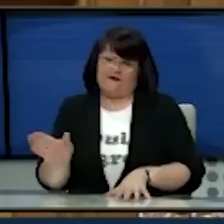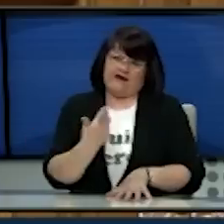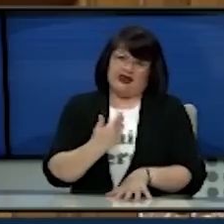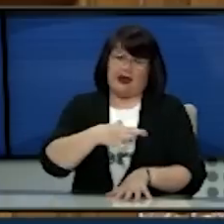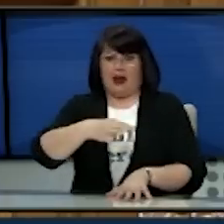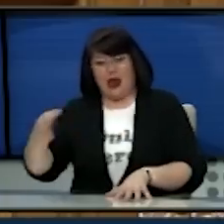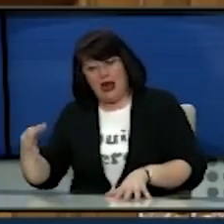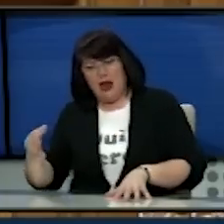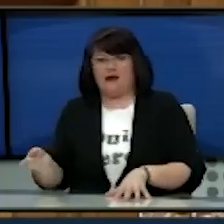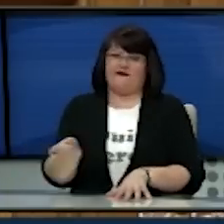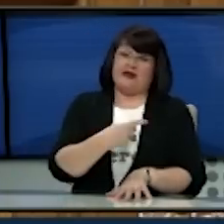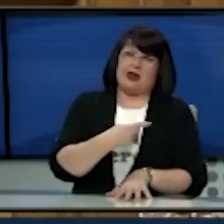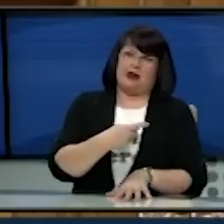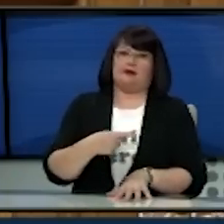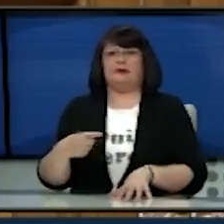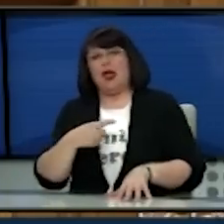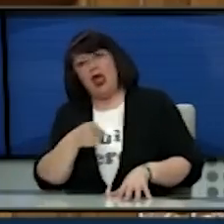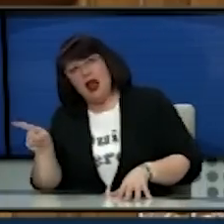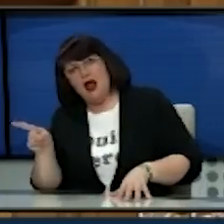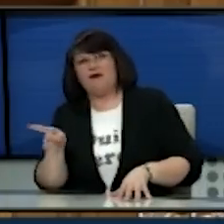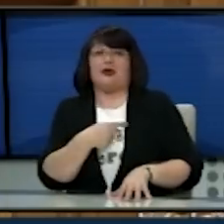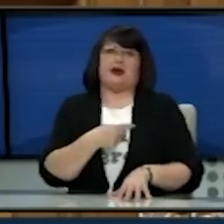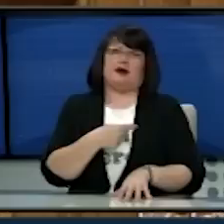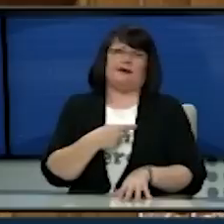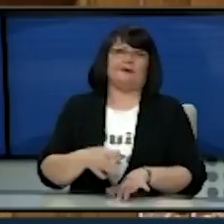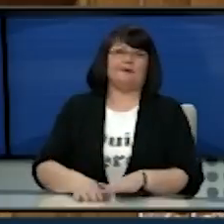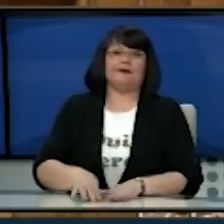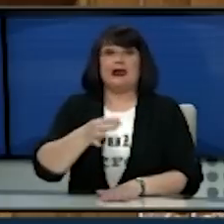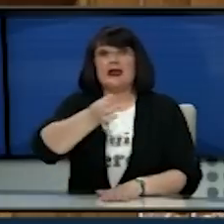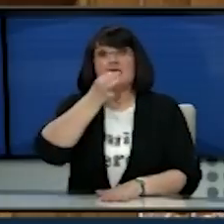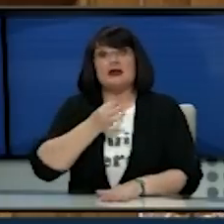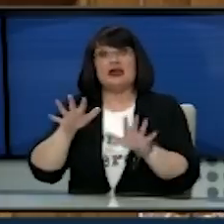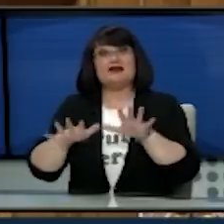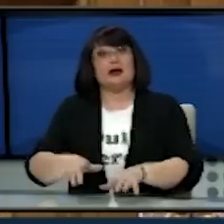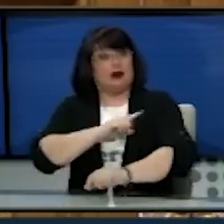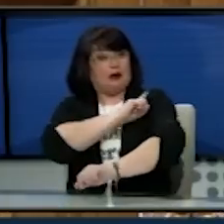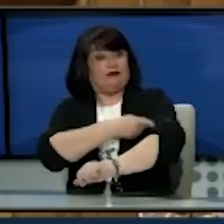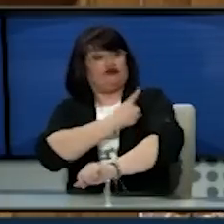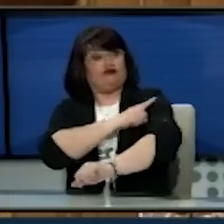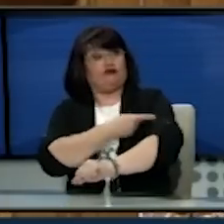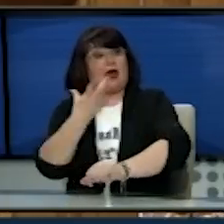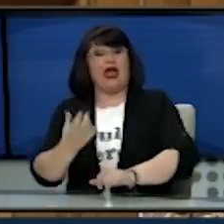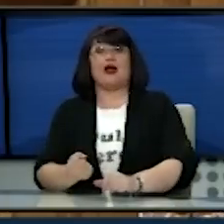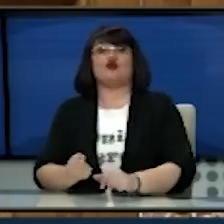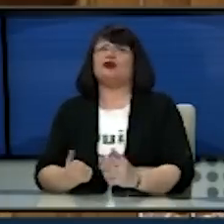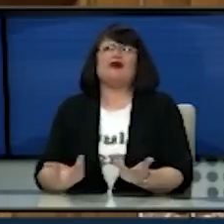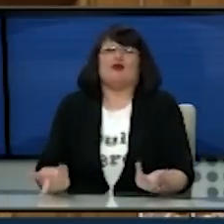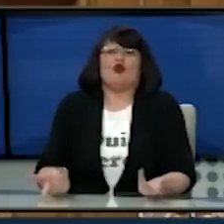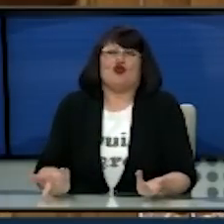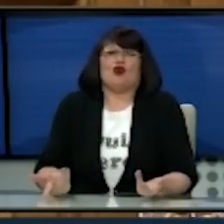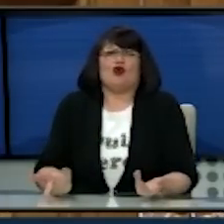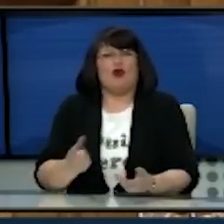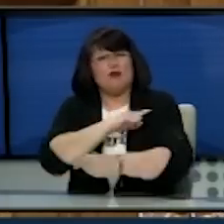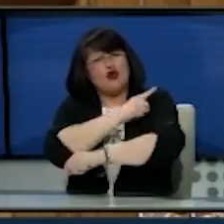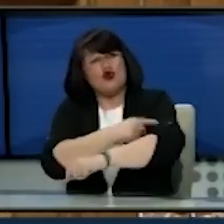Φτάσατε μάλιστα στο σημείο να μιλάτε για δήθεν προνόμια στους ανέργους. Από πού και ως πού